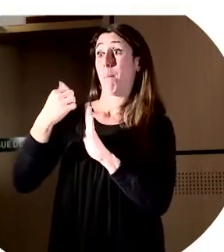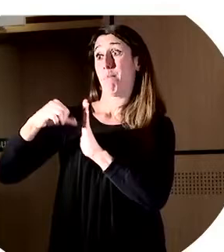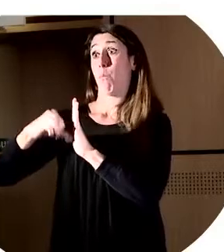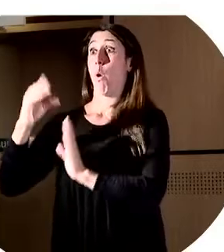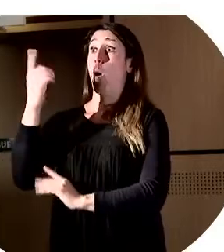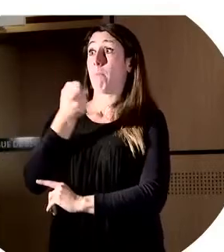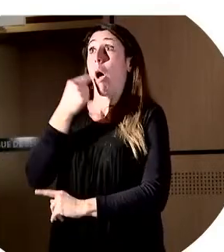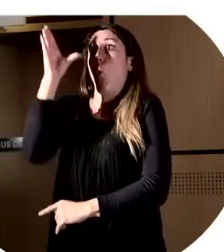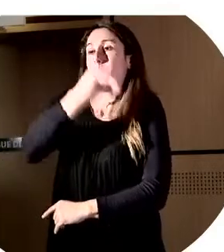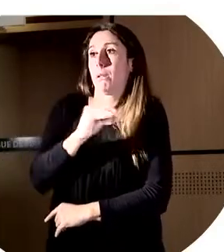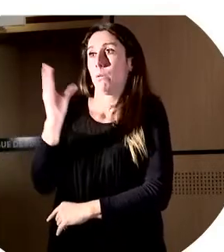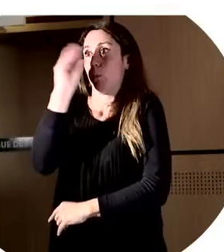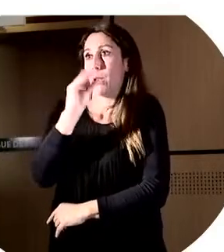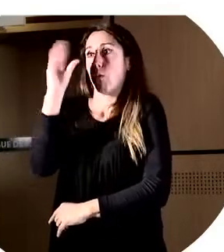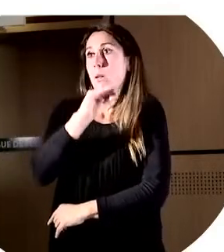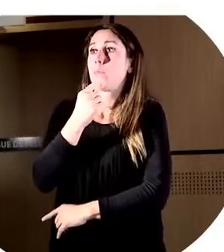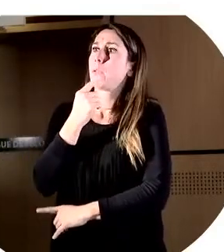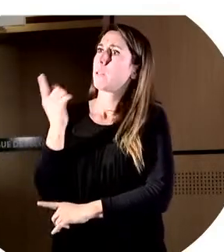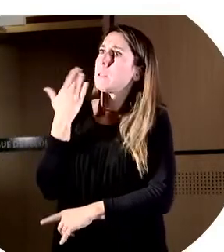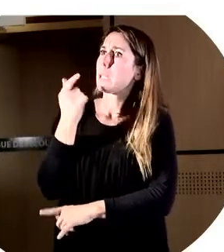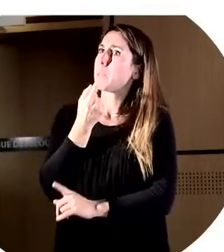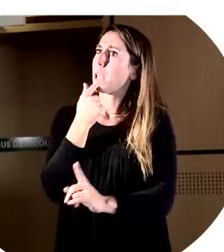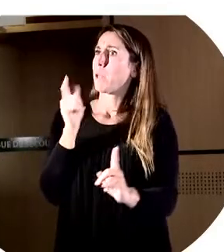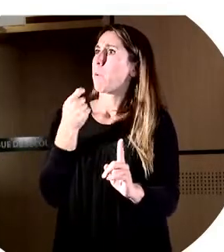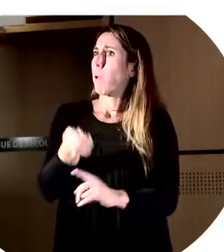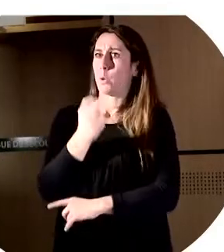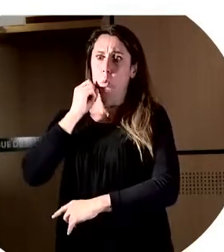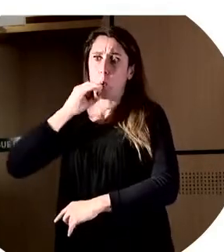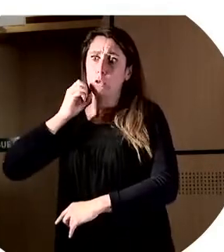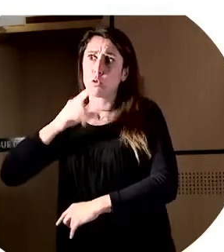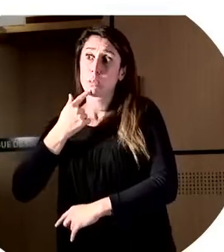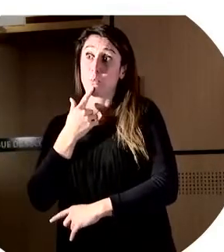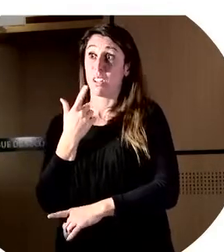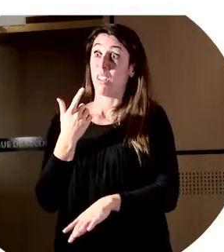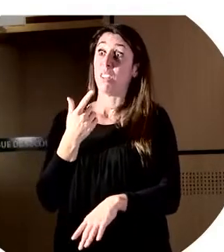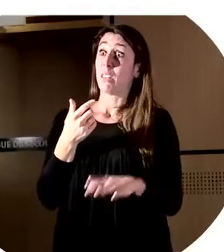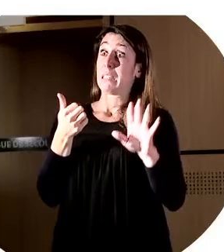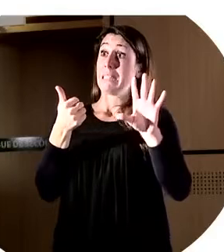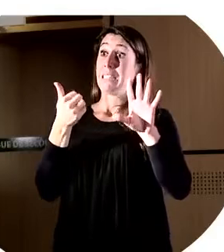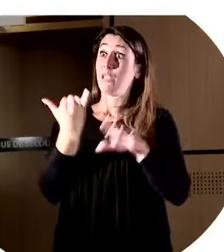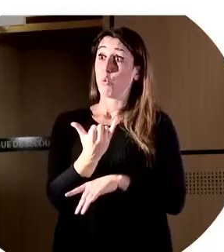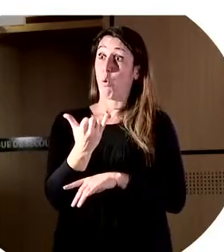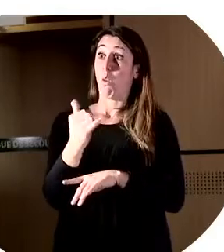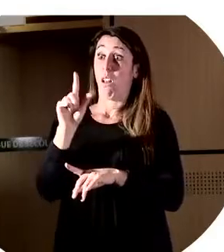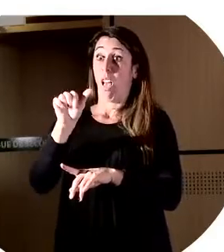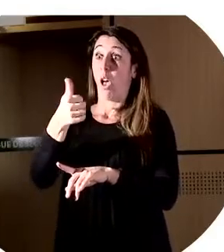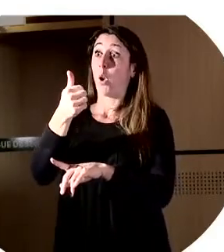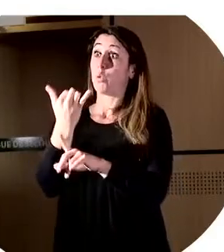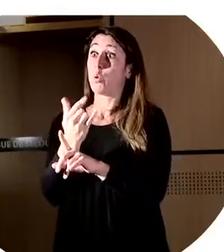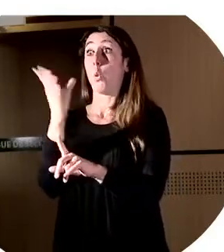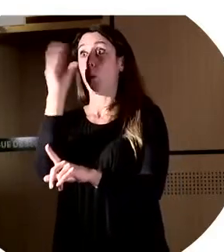que ce médicament est administré tous les jours. Autrement dit, 1 jour sur 6, le patient ne prend pas son